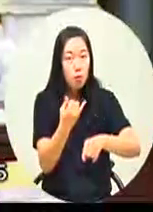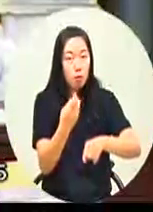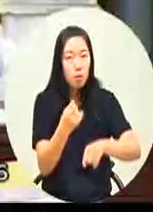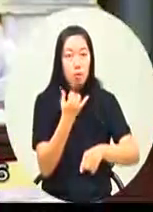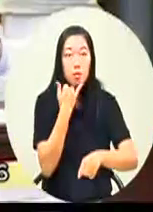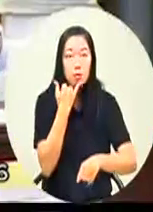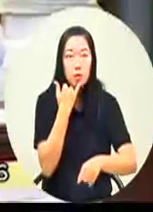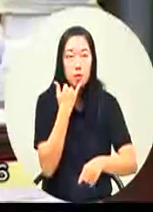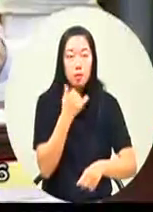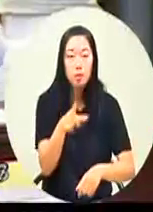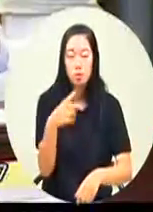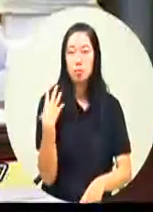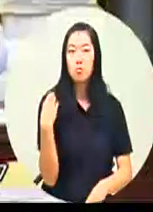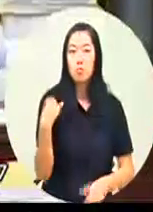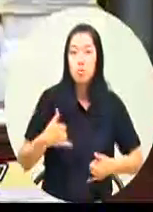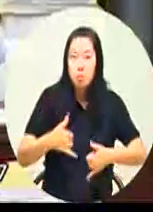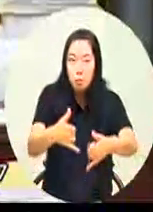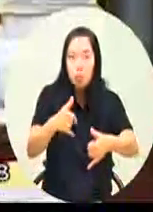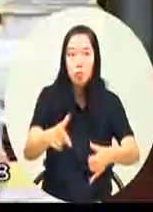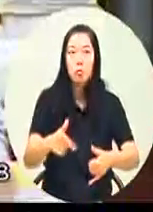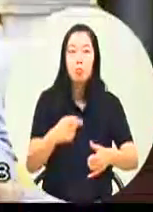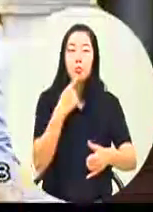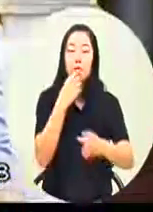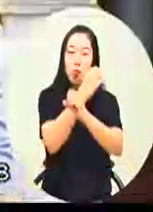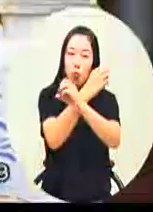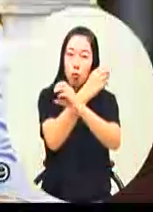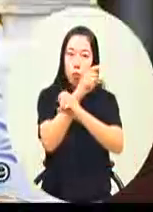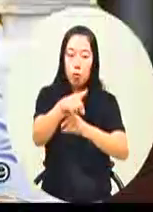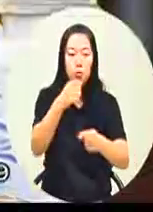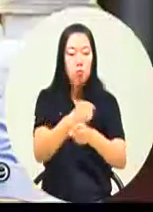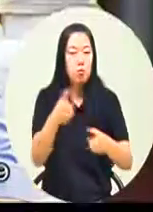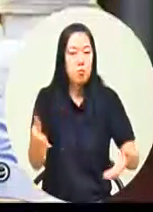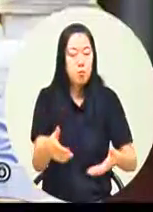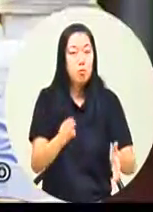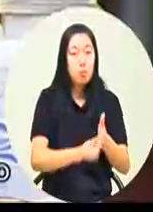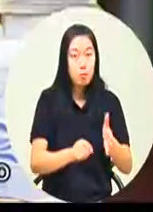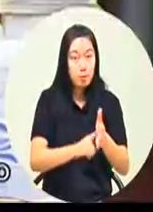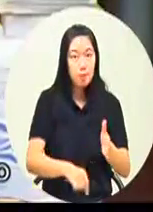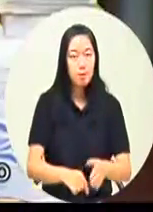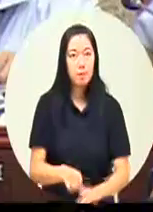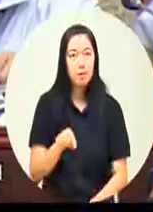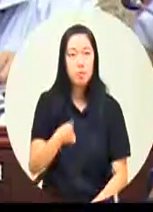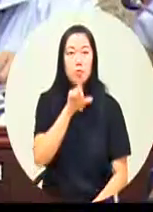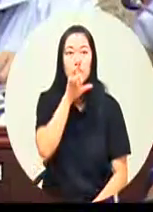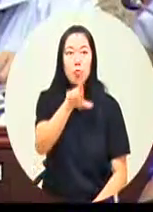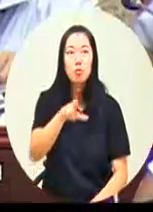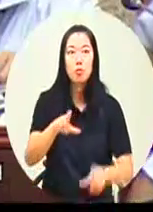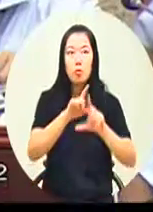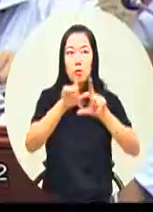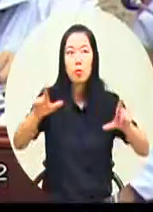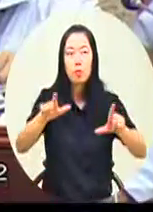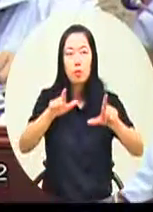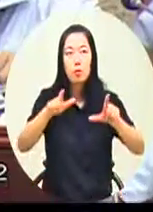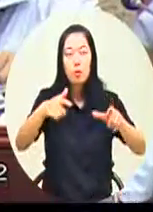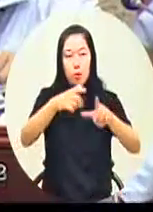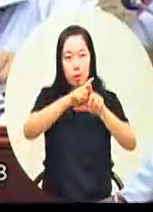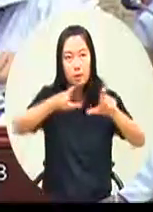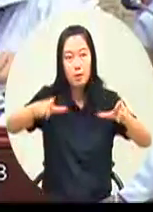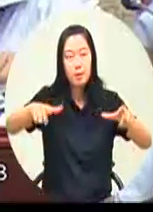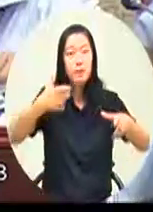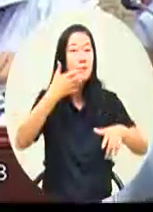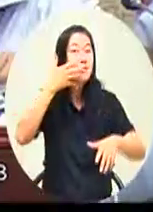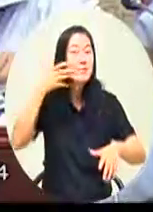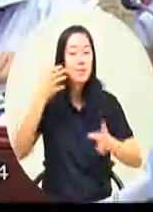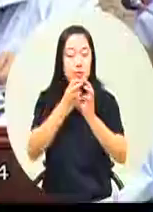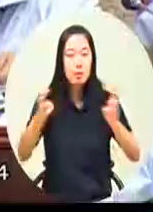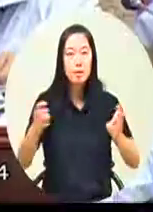嘛，它的那个交通设施维持施工是比较简单的。 这一部分就是我们所谓的大蓝线啊，我们蓝色线，因为我